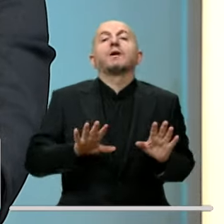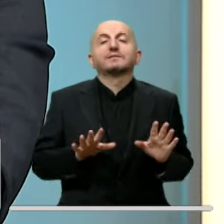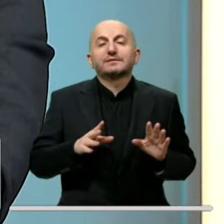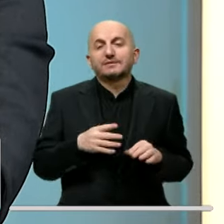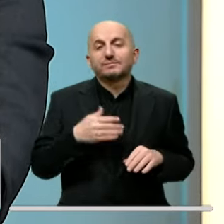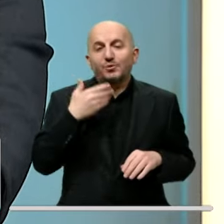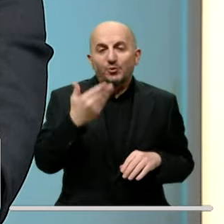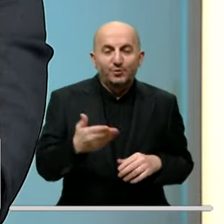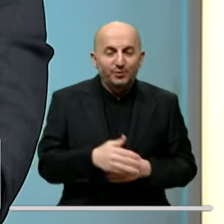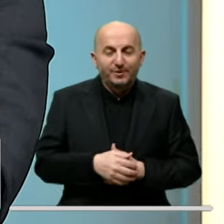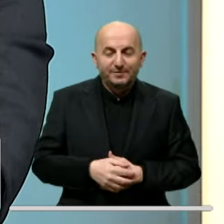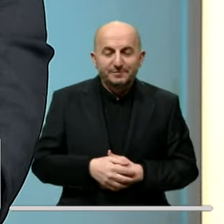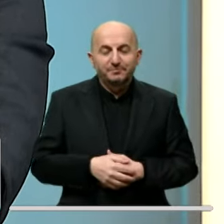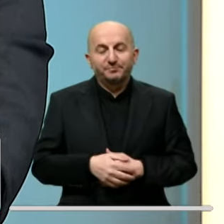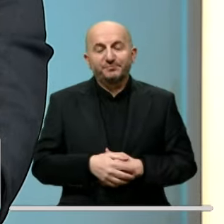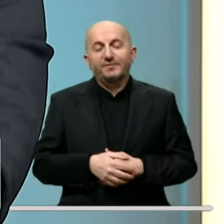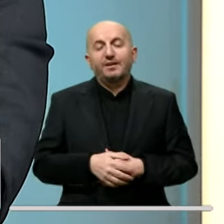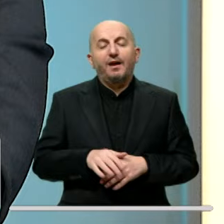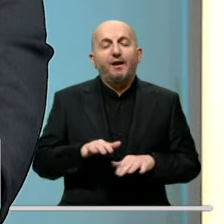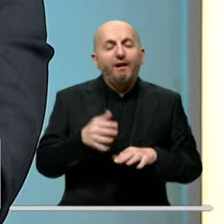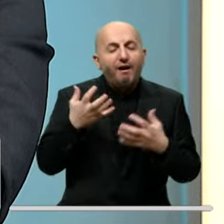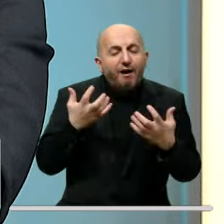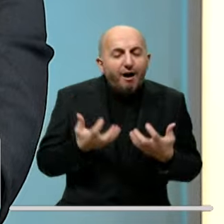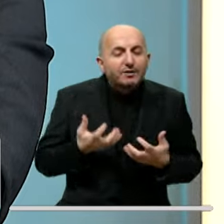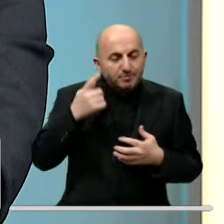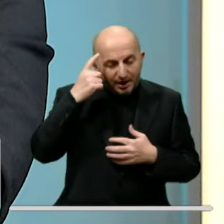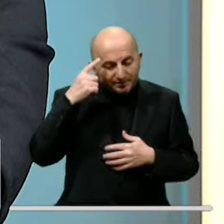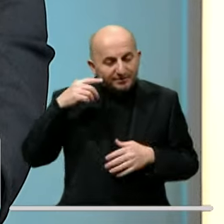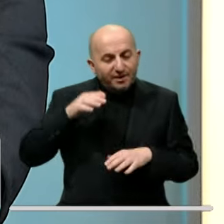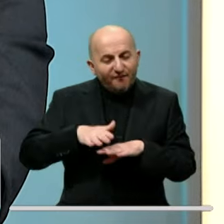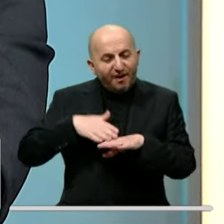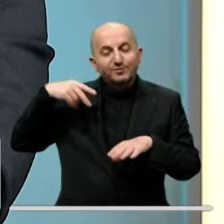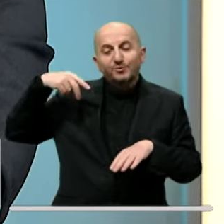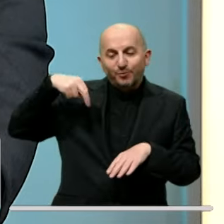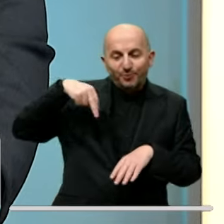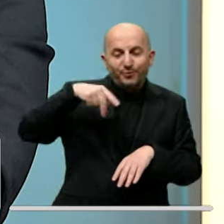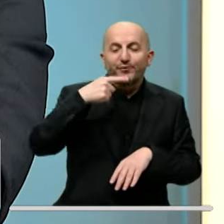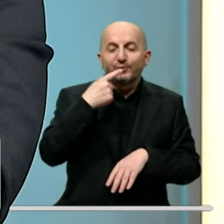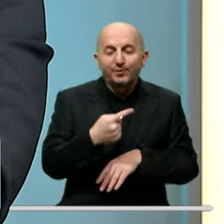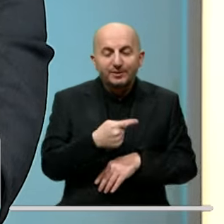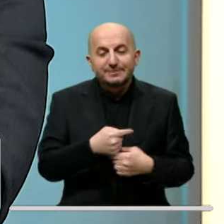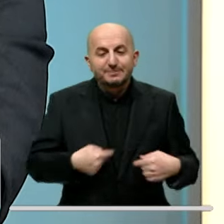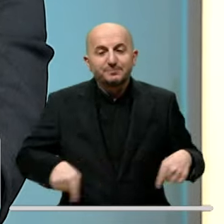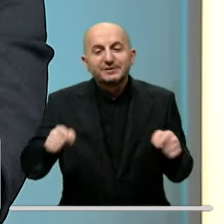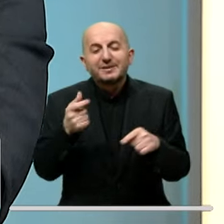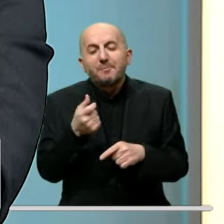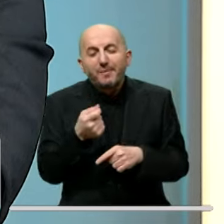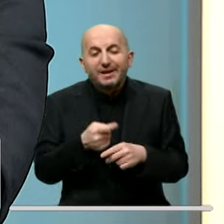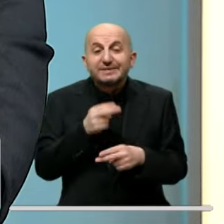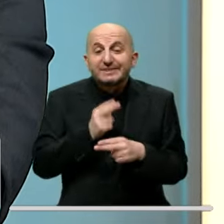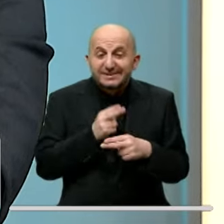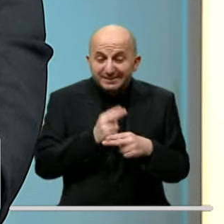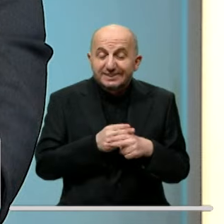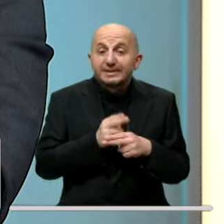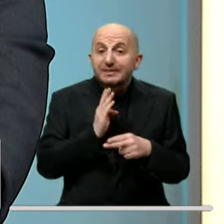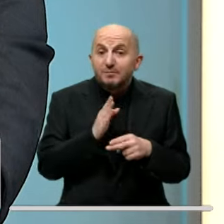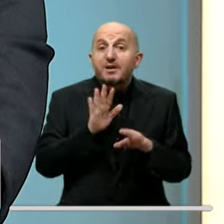Fe'aleyküm bissekine, yani vakarla hareket edin diyor. Dolayısıyla biz biraz hızlı adımlarla gidebiliriz